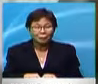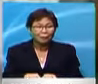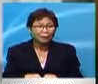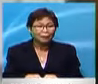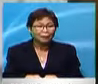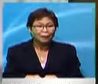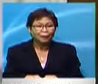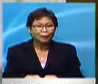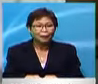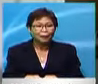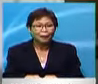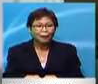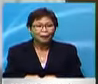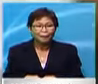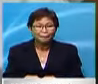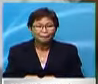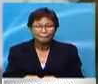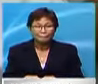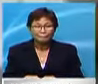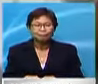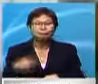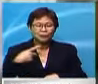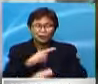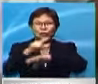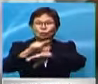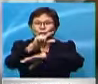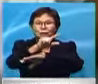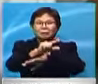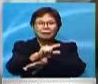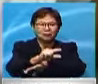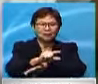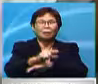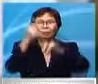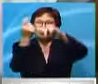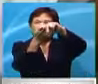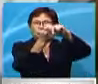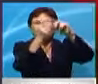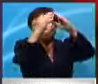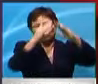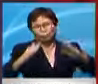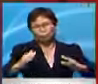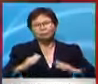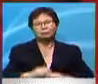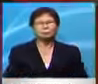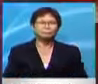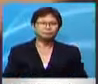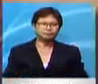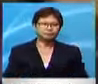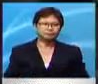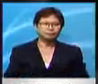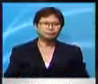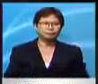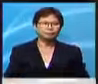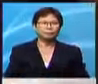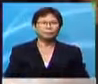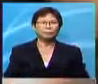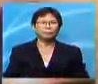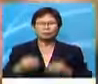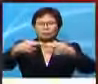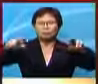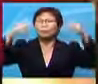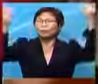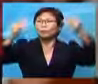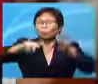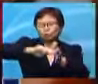baju ternak du kita gunakan untuk pembinaan rumah Bu belia merasmikan